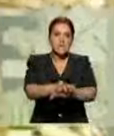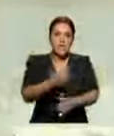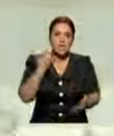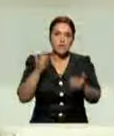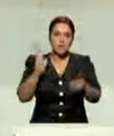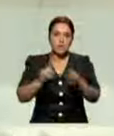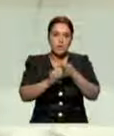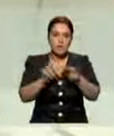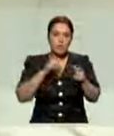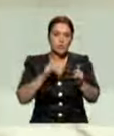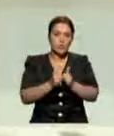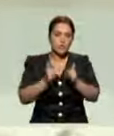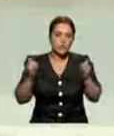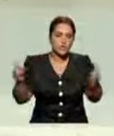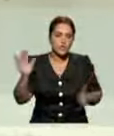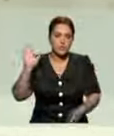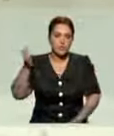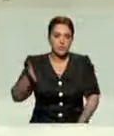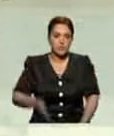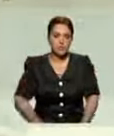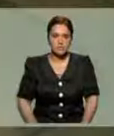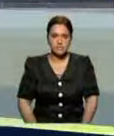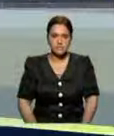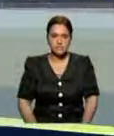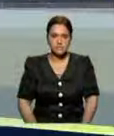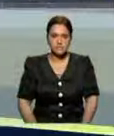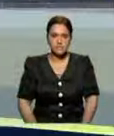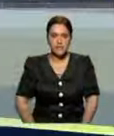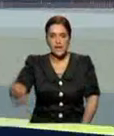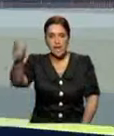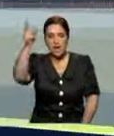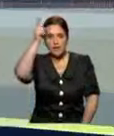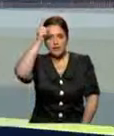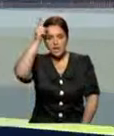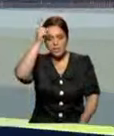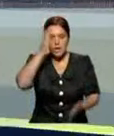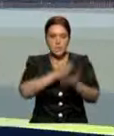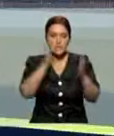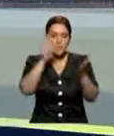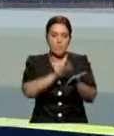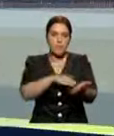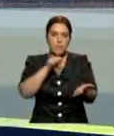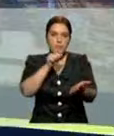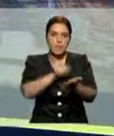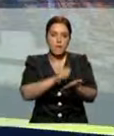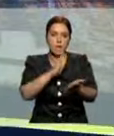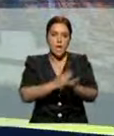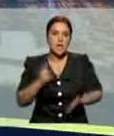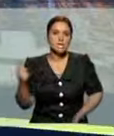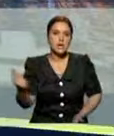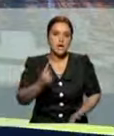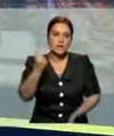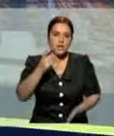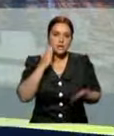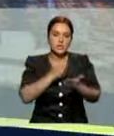масштабы заражения могут увеличиться, констатируют эксперты. А в Германии борются с последствиями разрушительного торнадо.